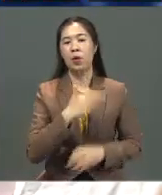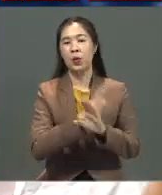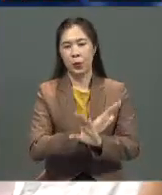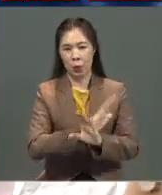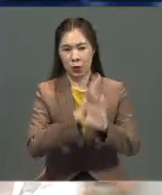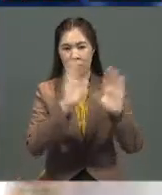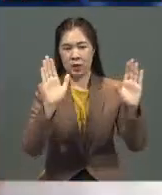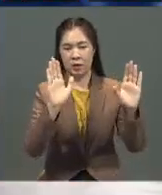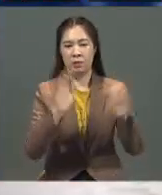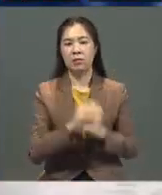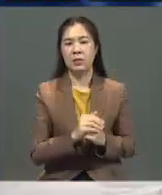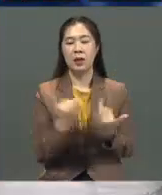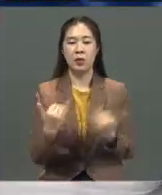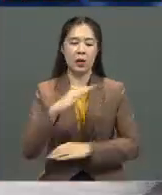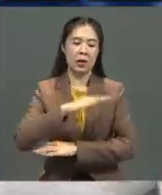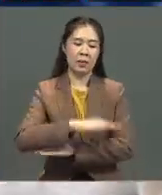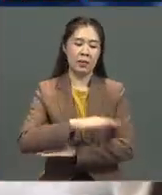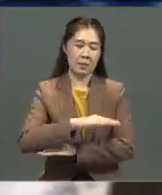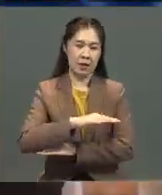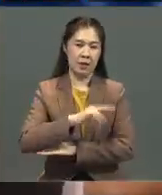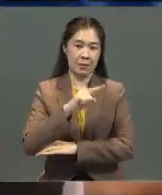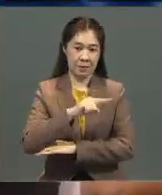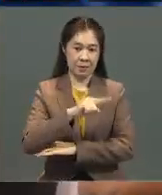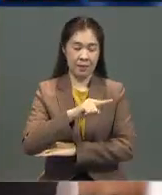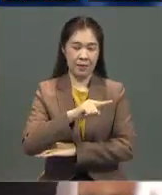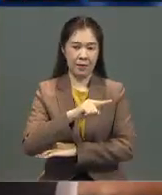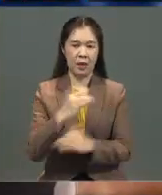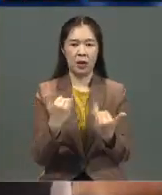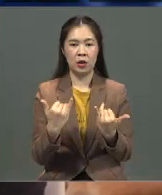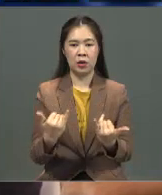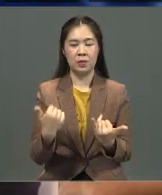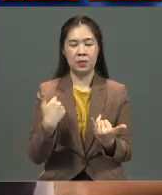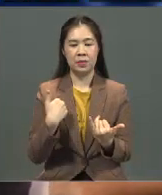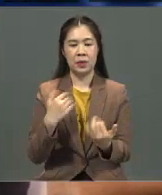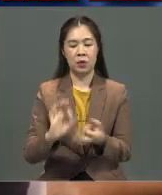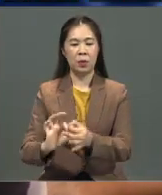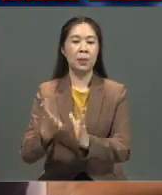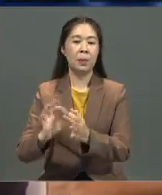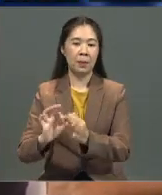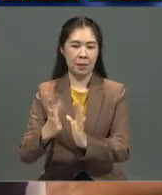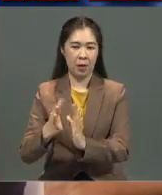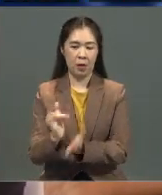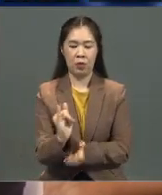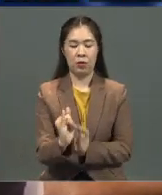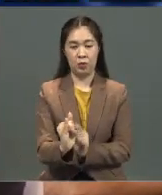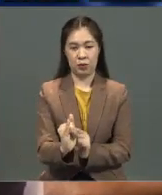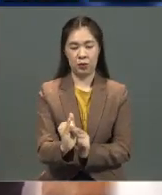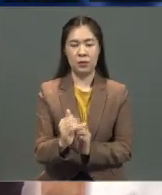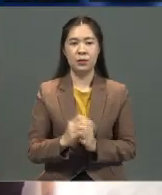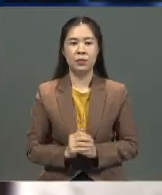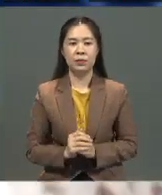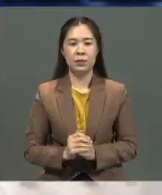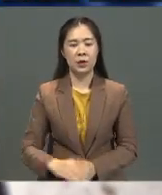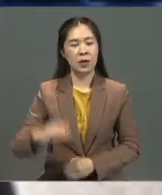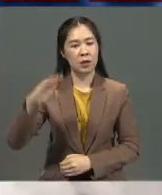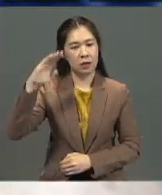งร่างของซีอุยและบ่ายวันนี้เวลา 13:00 น.จะมีพิธีบำเพ็ญกุศลและฌาปนกิจร่างของซีอุยโดยพันต